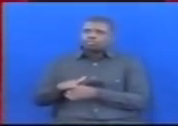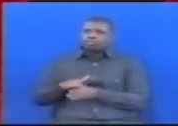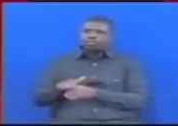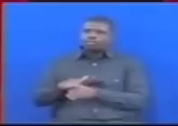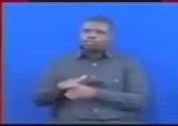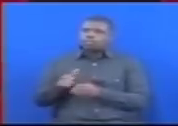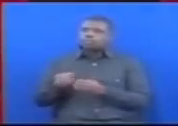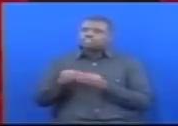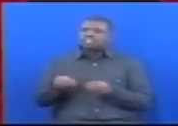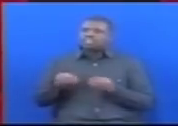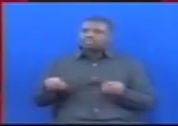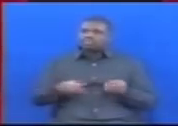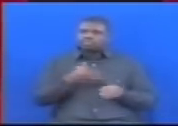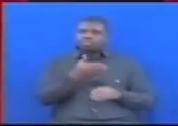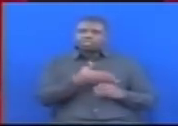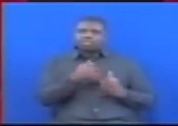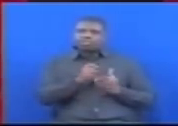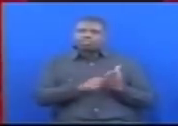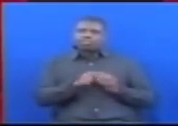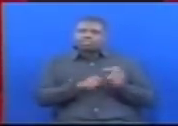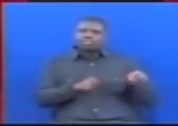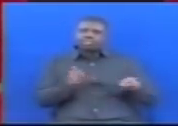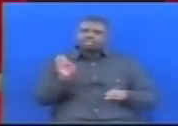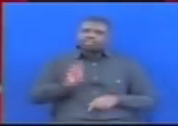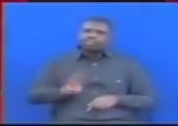kwa kuchelewesha kujenga hizi ofisi za wilaya?